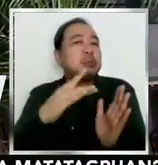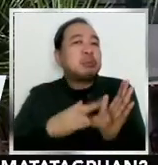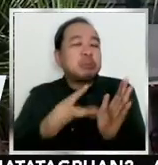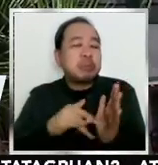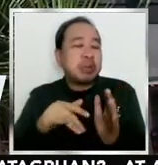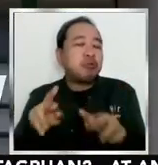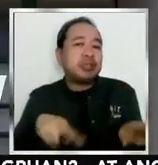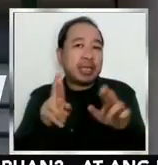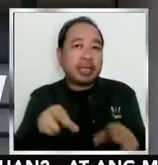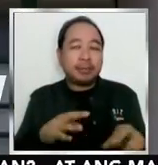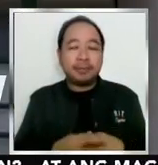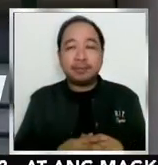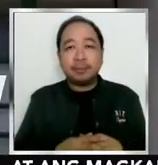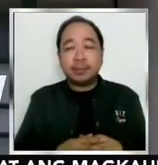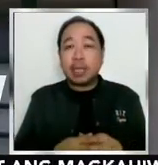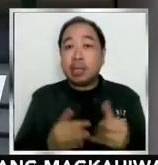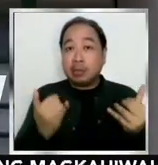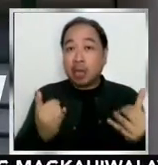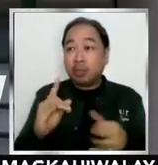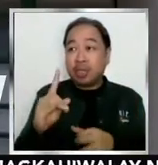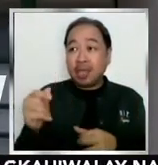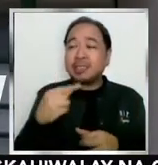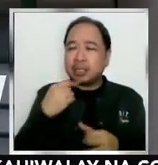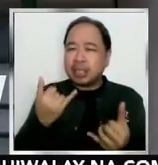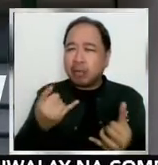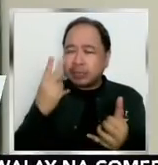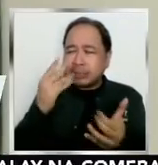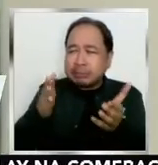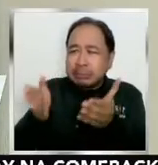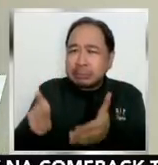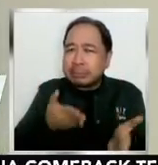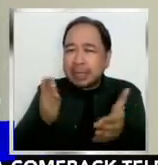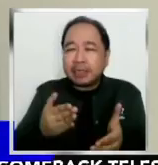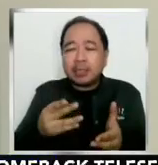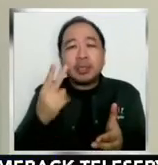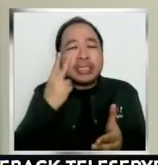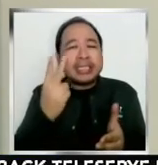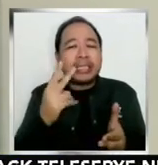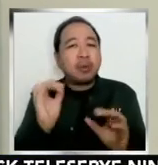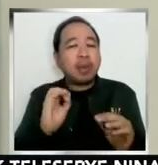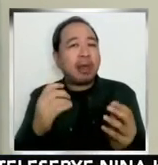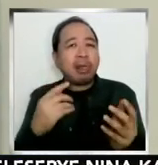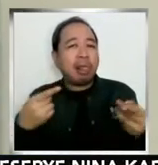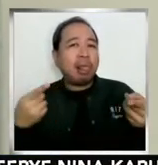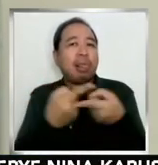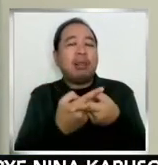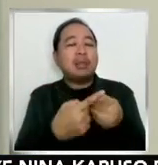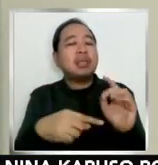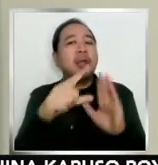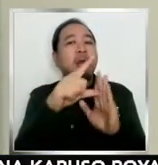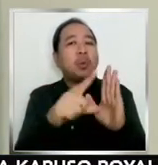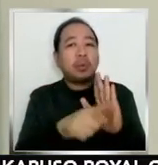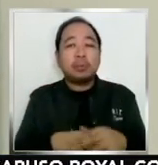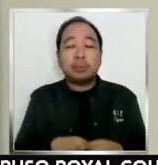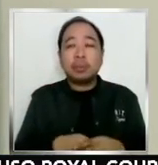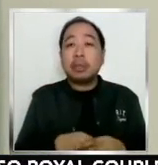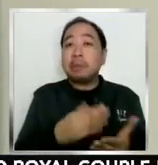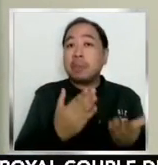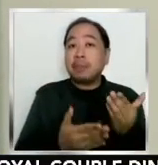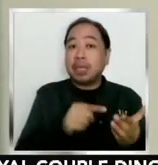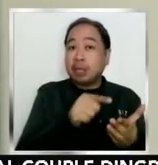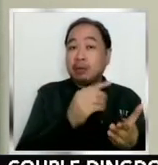mga alituntunin upang matiyak na walang legal na hadlang dito. Baka pwedeng sa donation. So kung idodonate ito sa Department of